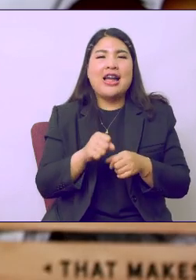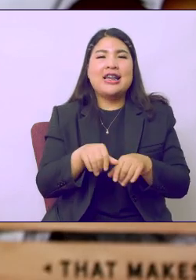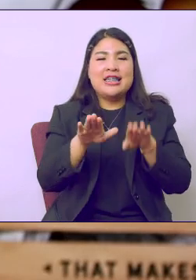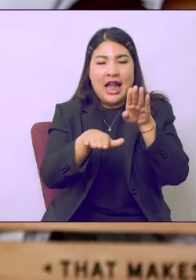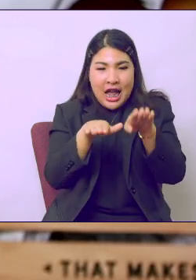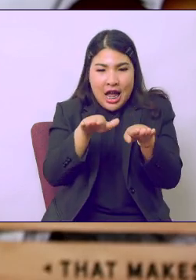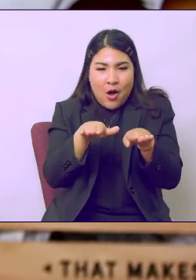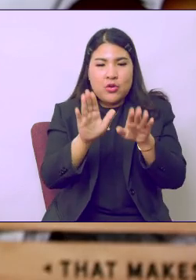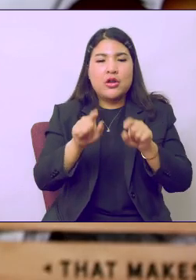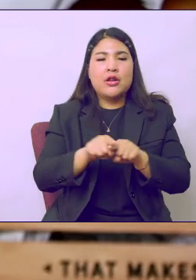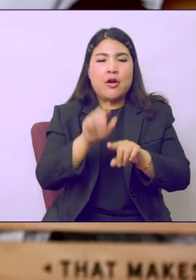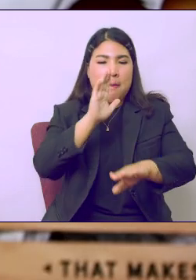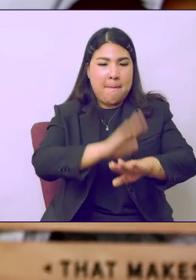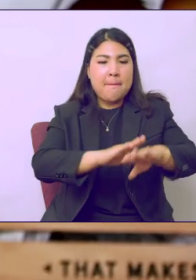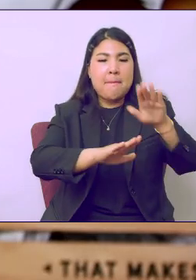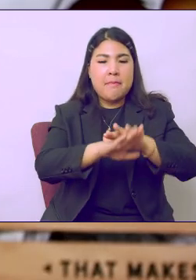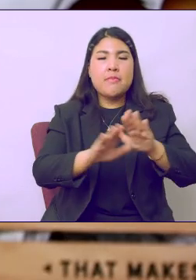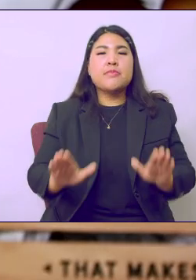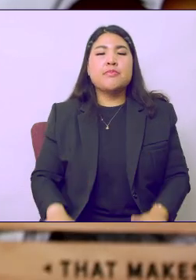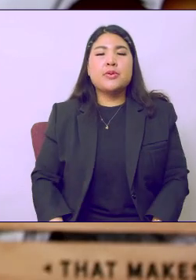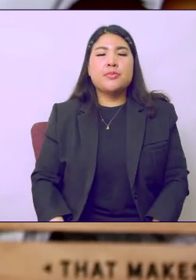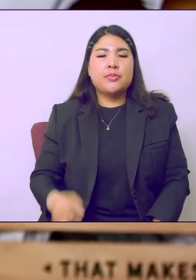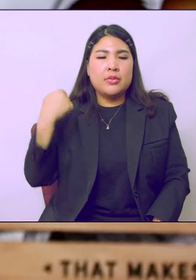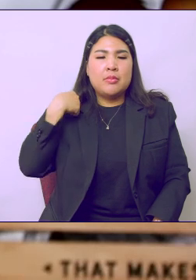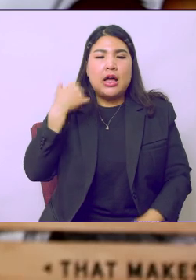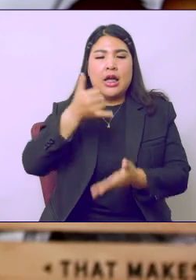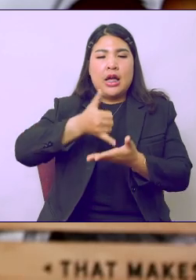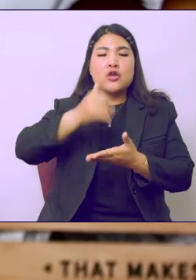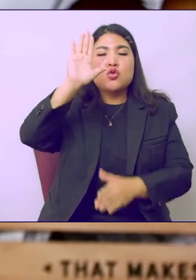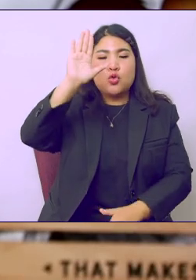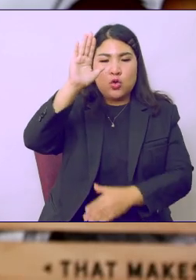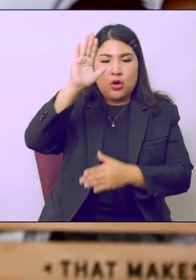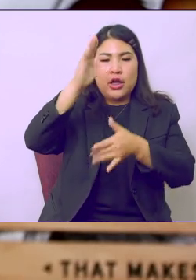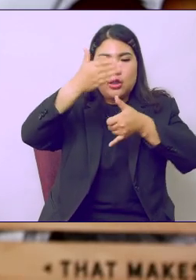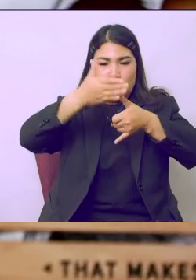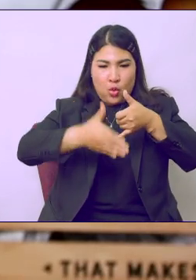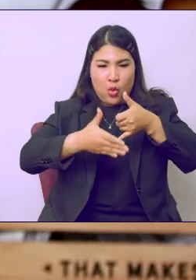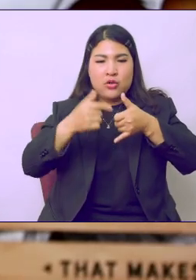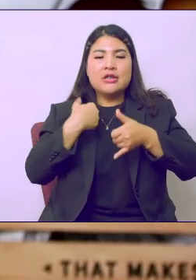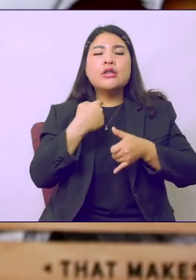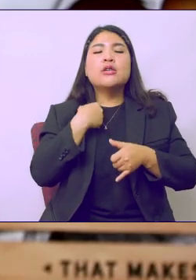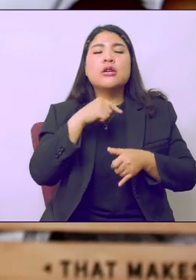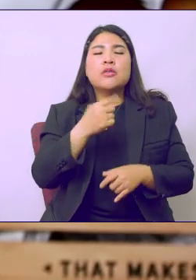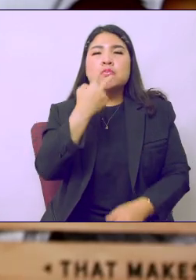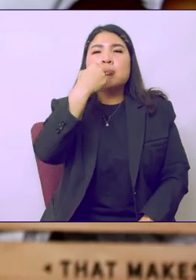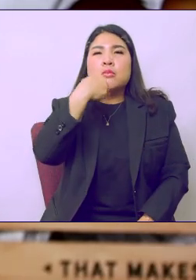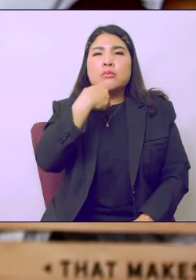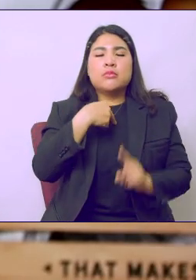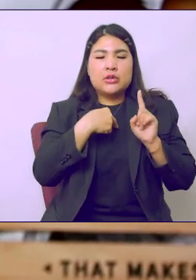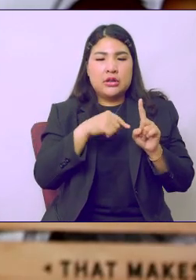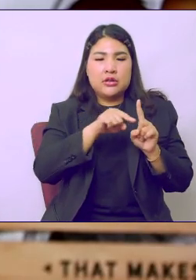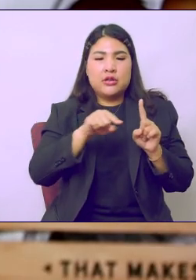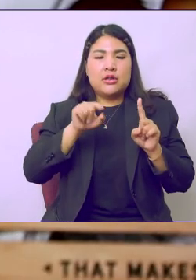ลงที่หน้าตักนะครับปรับหลังให้ตรงนะคายไหล่ครับคายคอครับหายใจเข้านับ 1-5